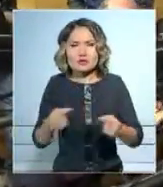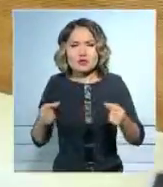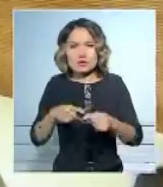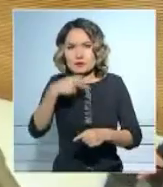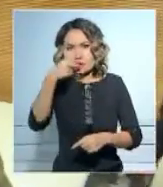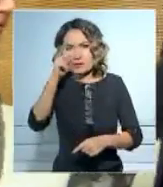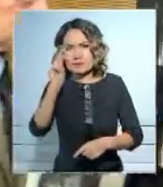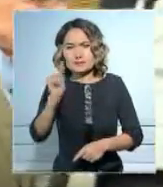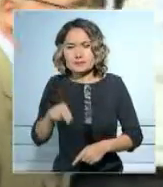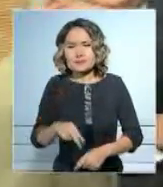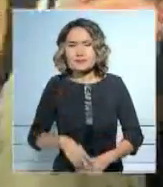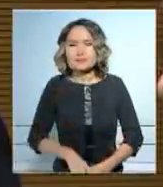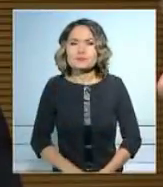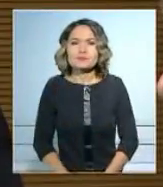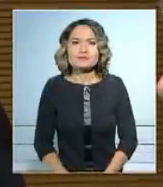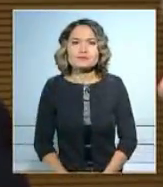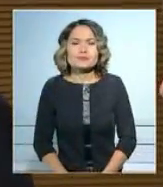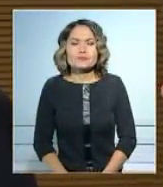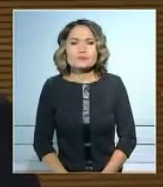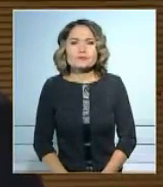санамайтынын айтты.